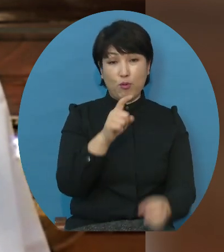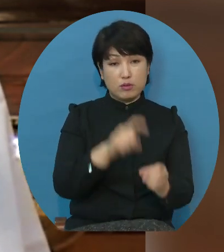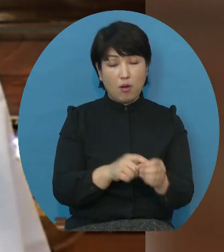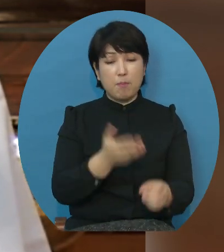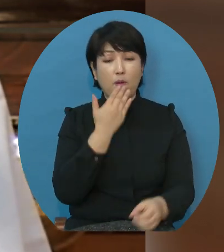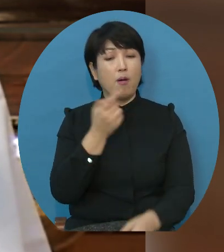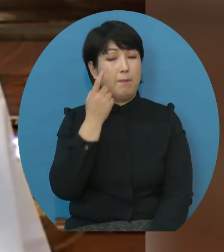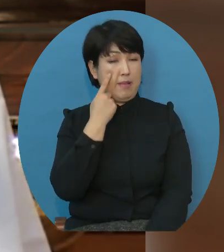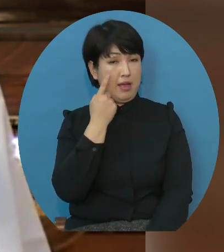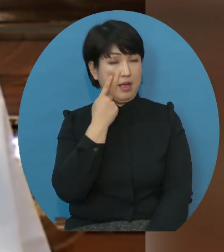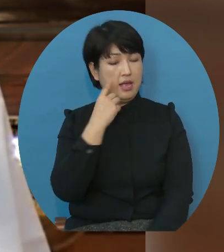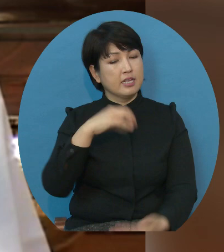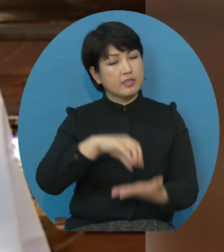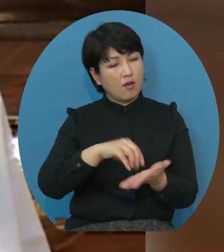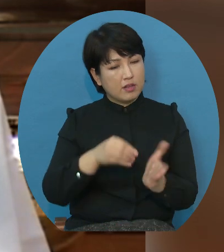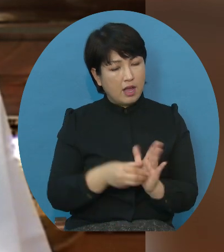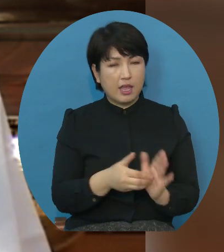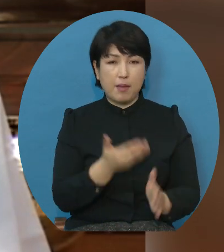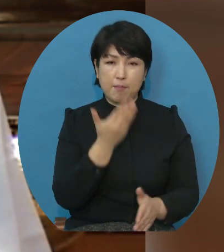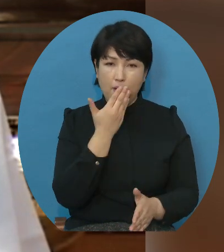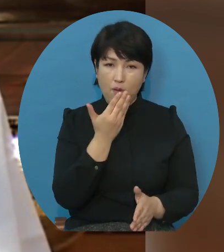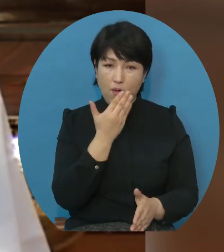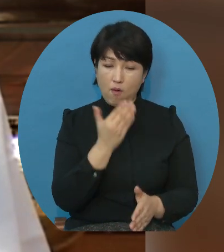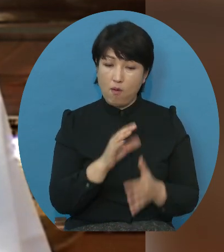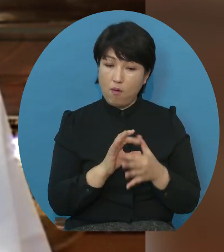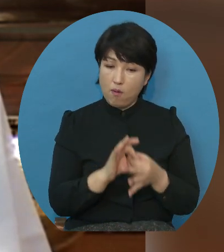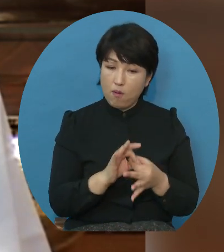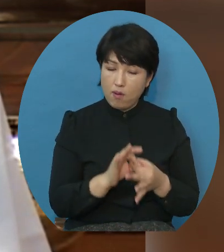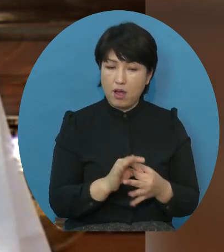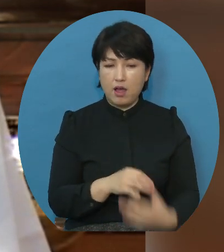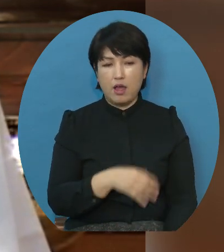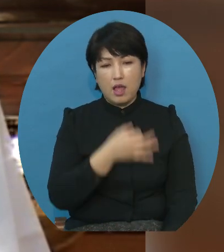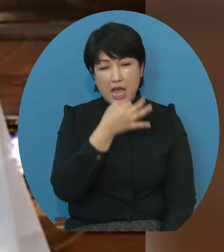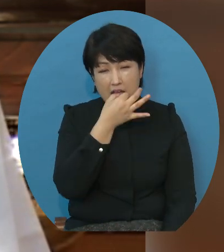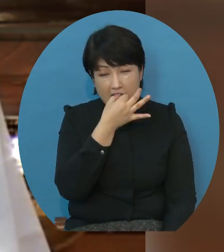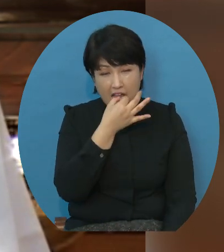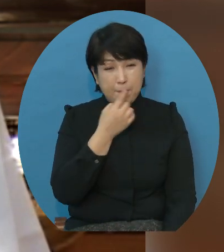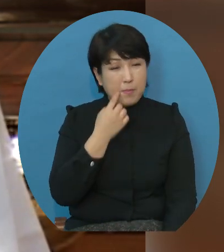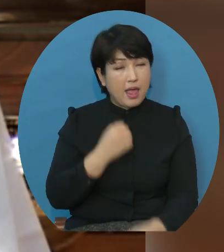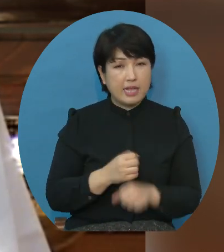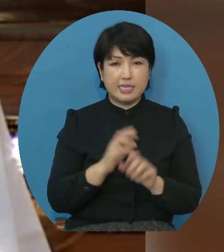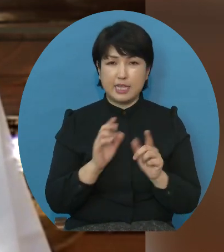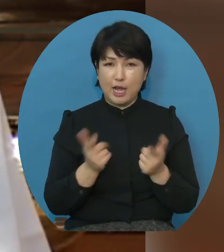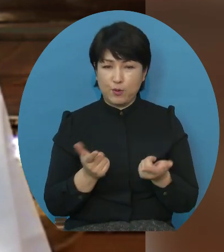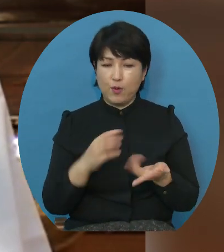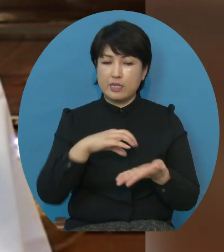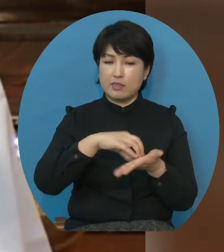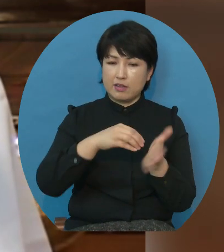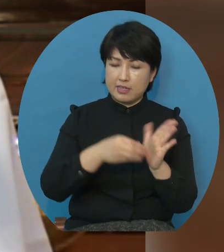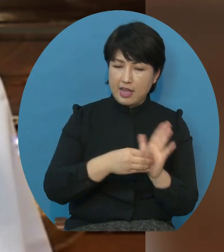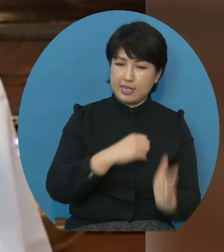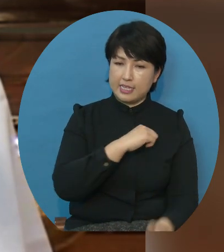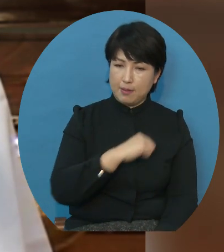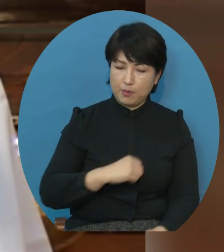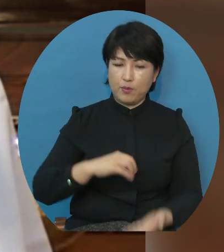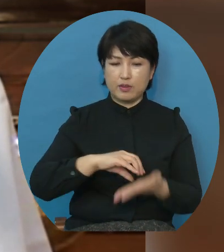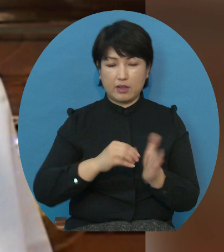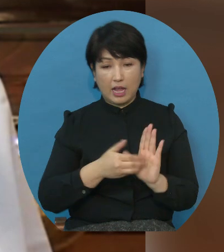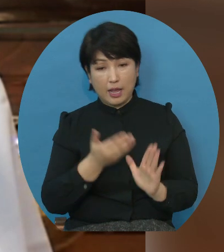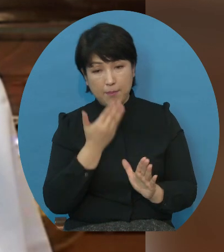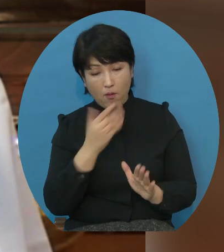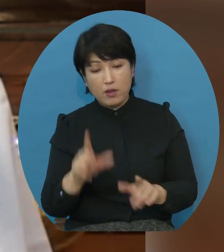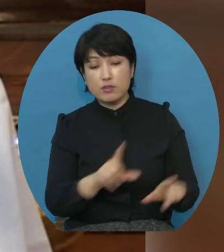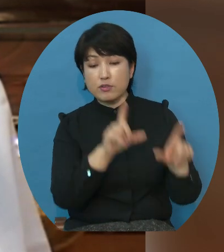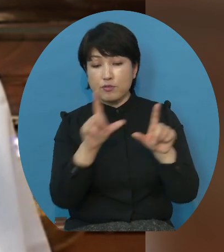말이죠 그저 적절하게 먹으므로 해서 욕심에 끌려 가지도 않고 적당하게 절제하는 그런